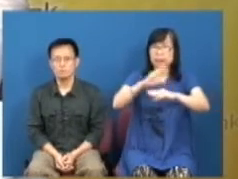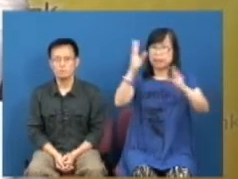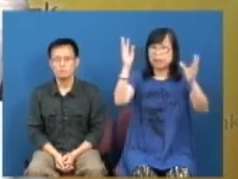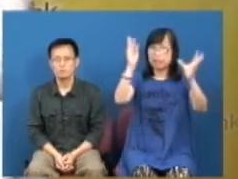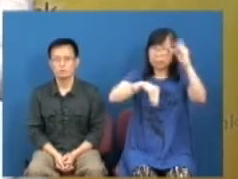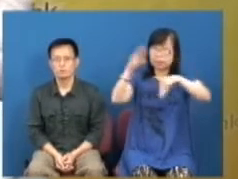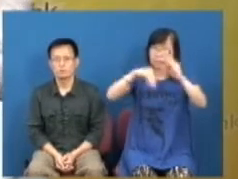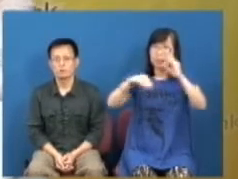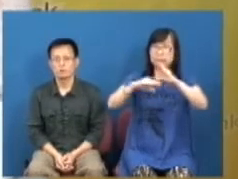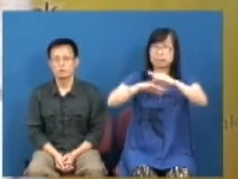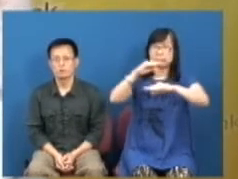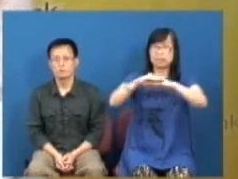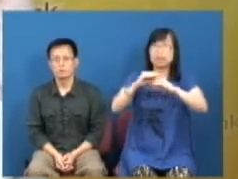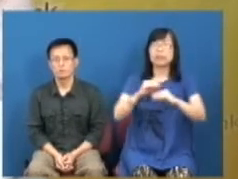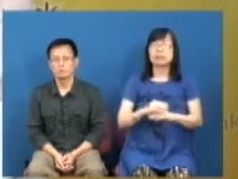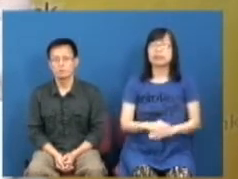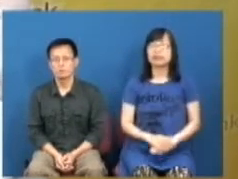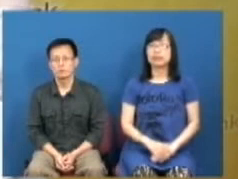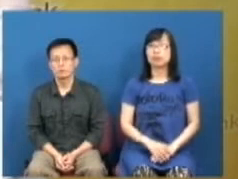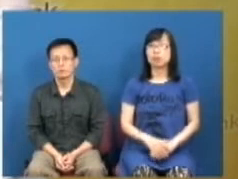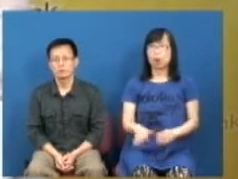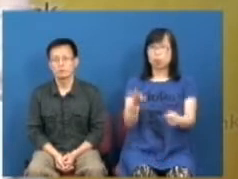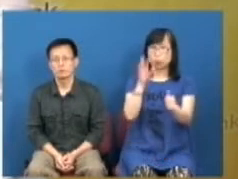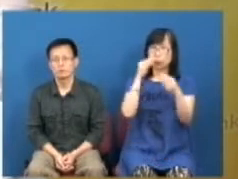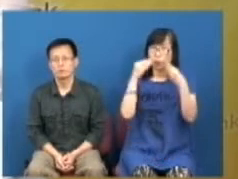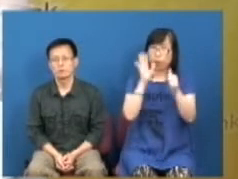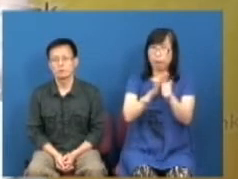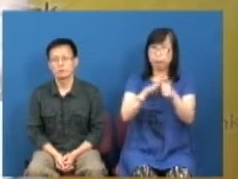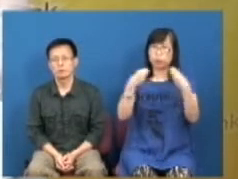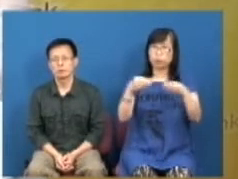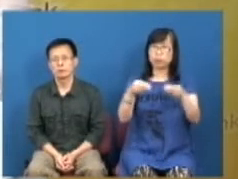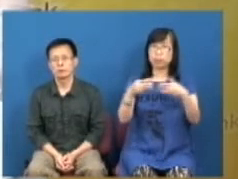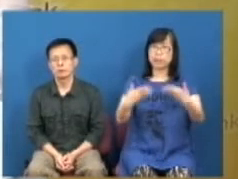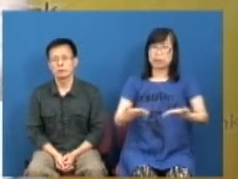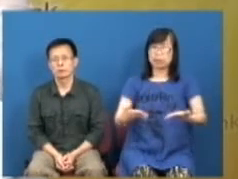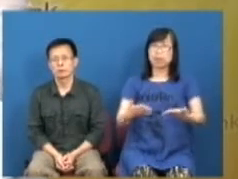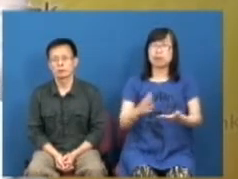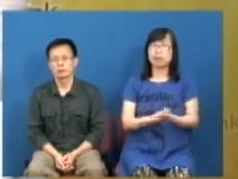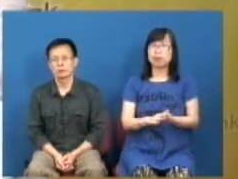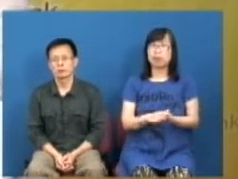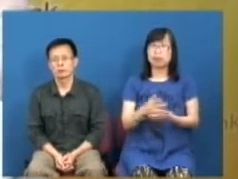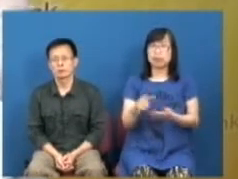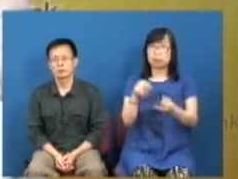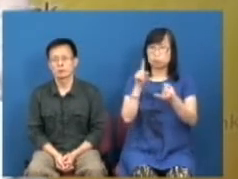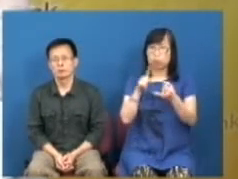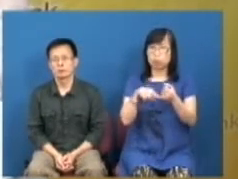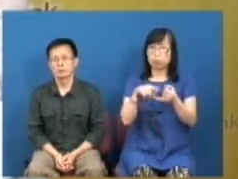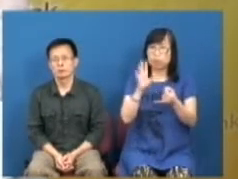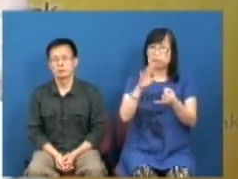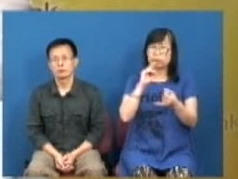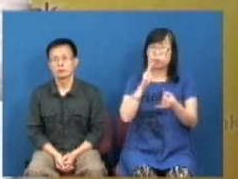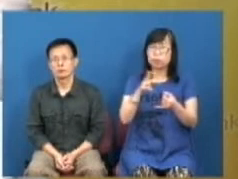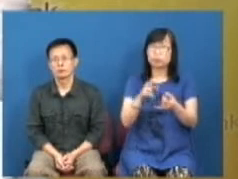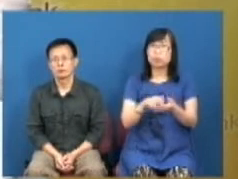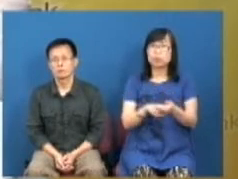我即係或者拆卸咧，咁點樣去保育翻我哋現有可以或者特別 long lasting 啊，或者我哋點樣可以令